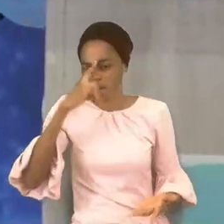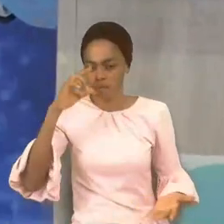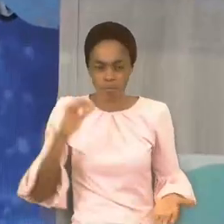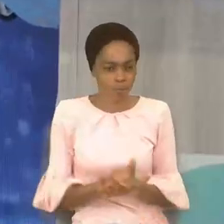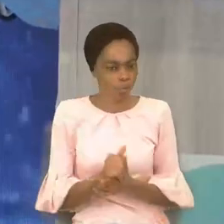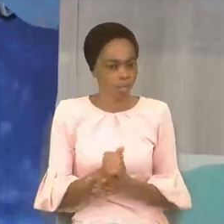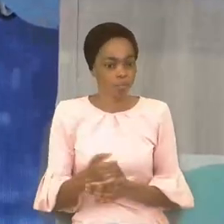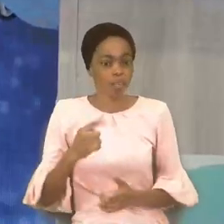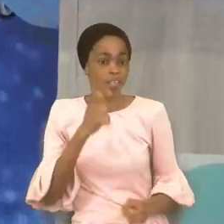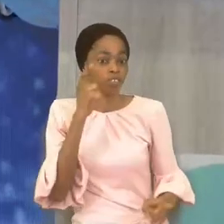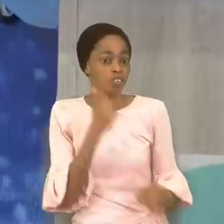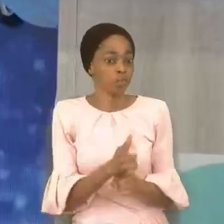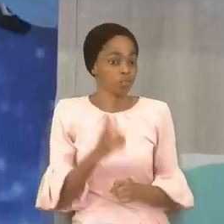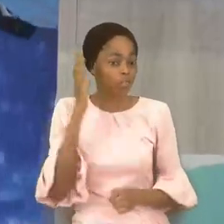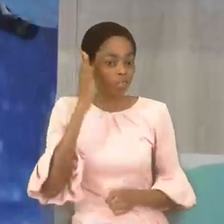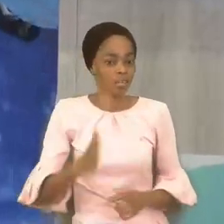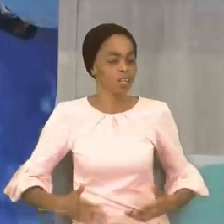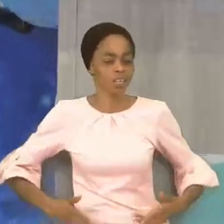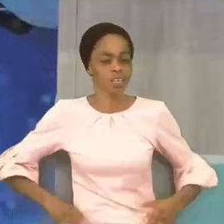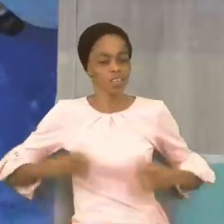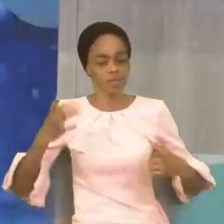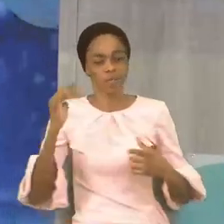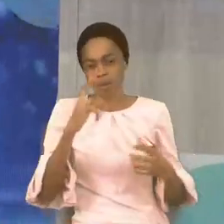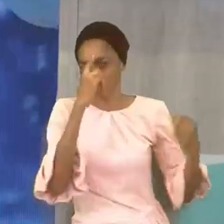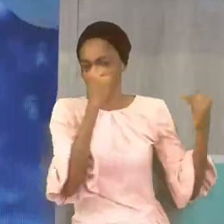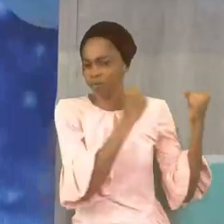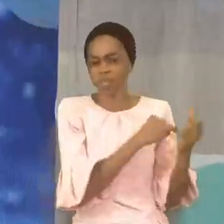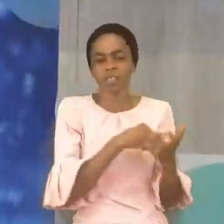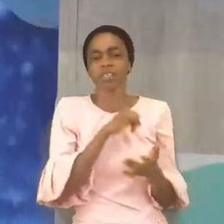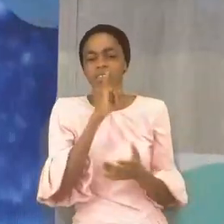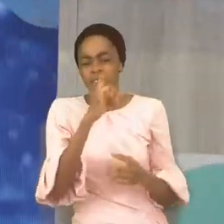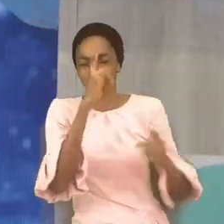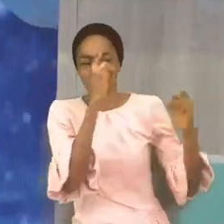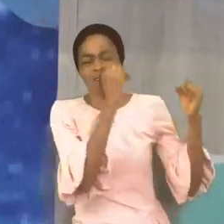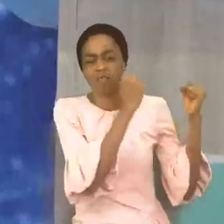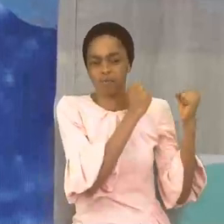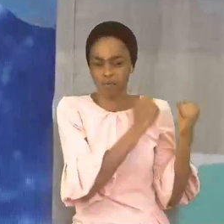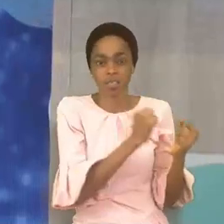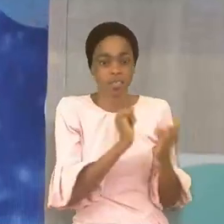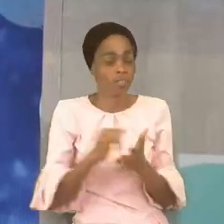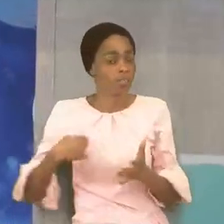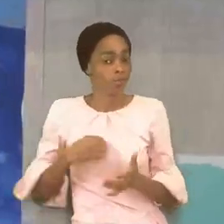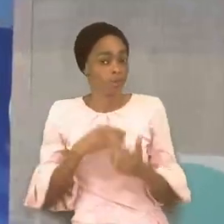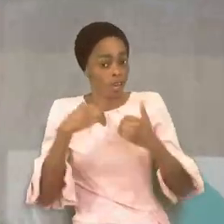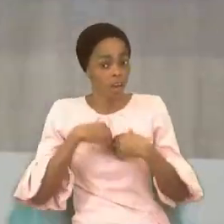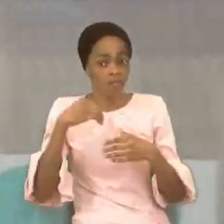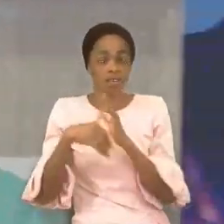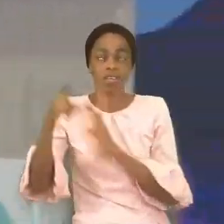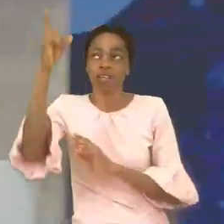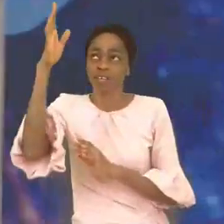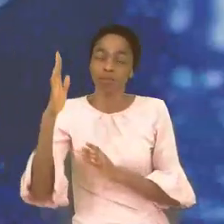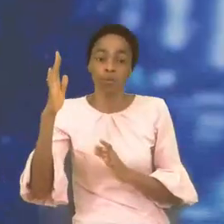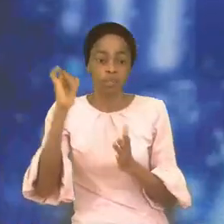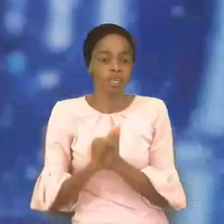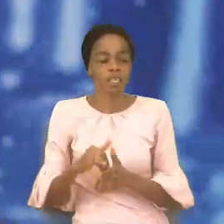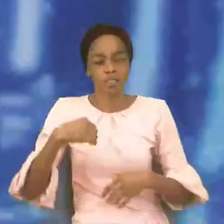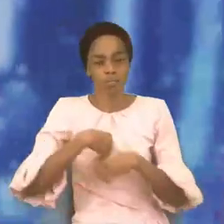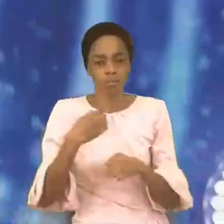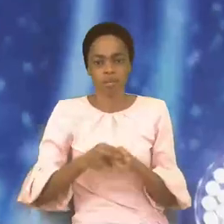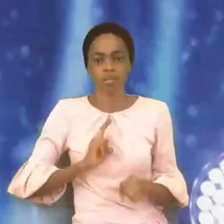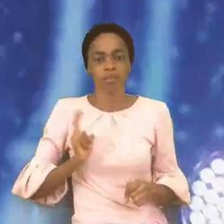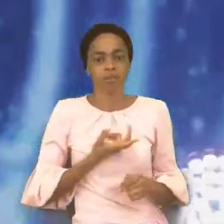le juste vivra par la foi. C'est la foi que nous avons en Dieu qui nous amène